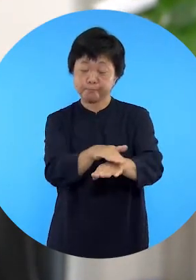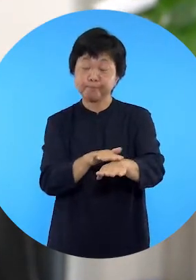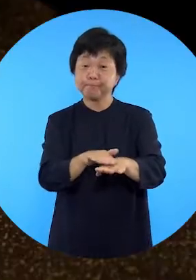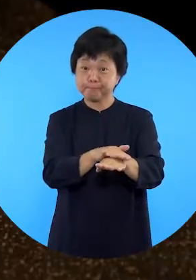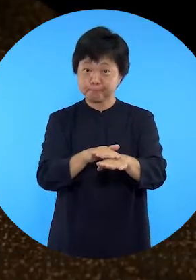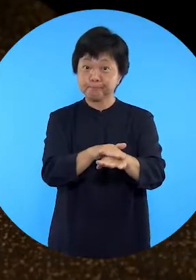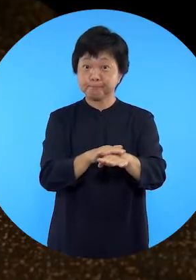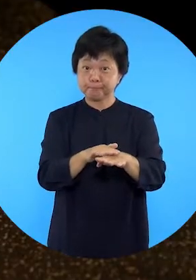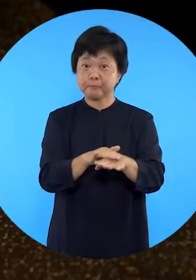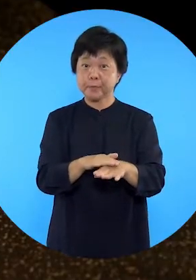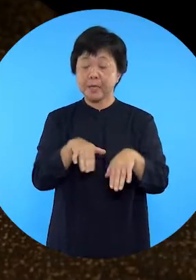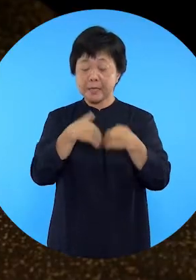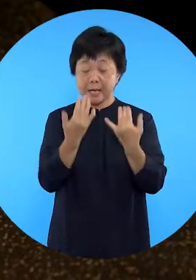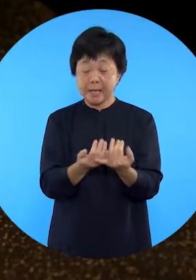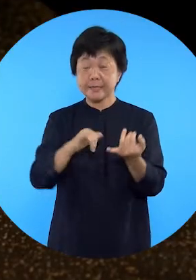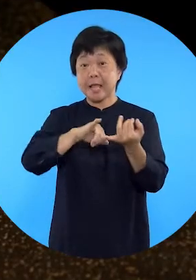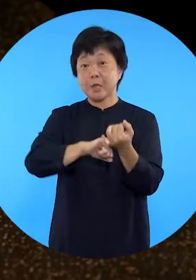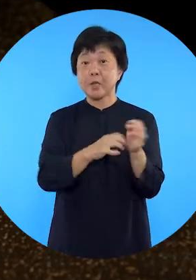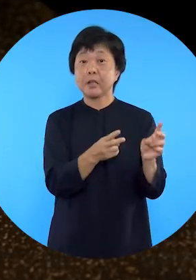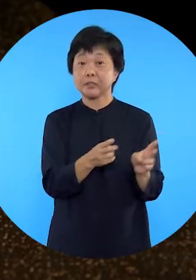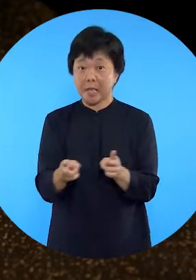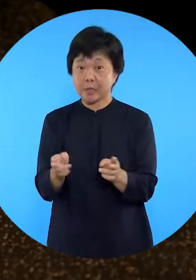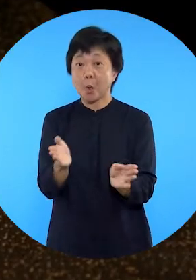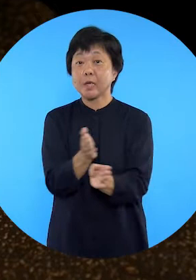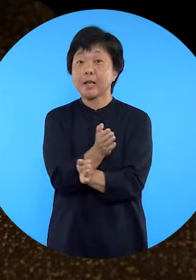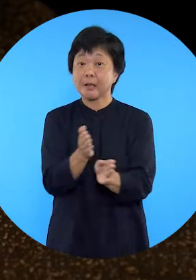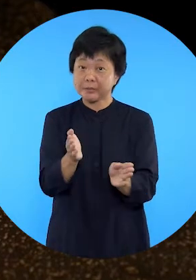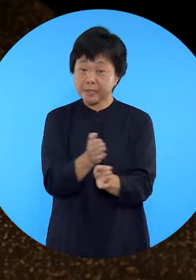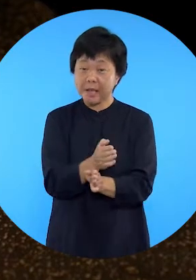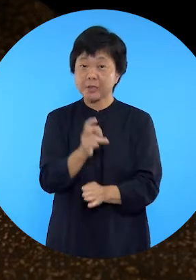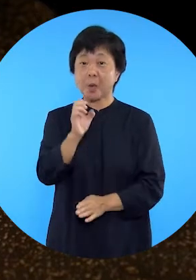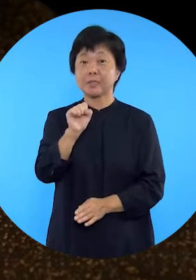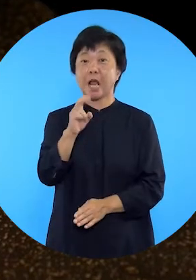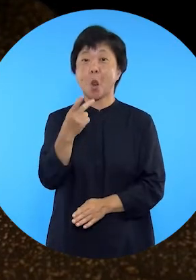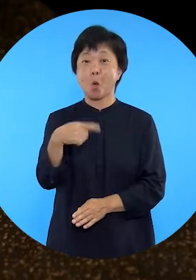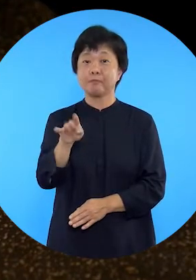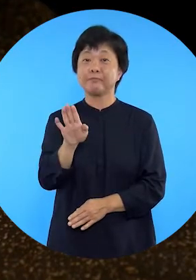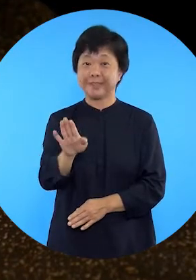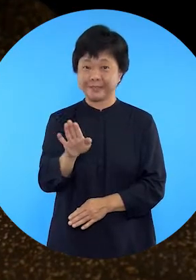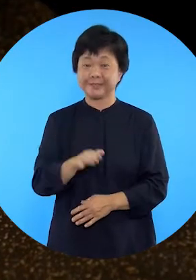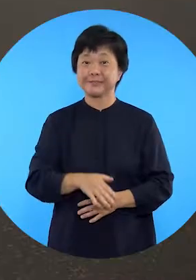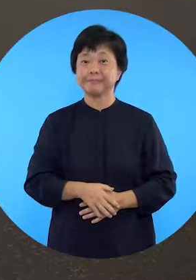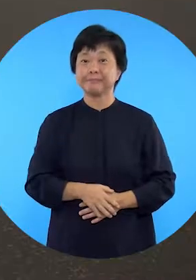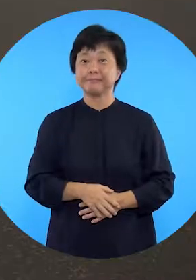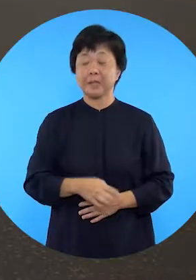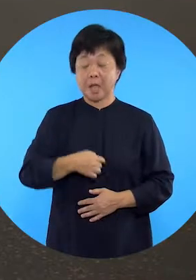ディケアやフェイシャルケアを行う完全予約制のリラクゼーションサロンです。